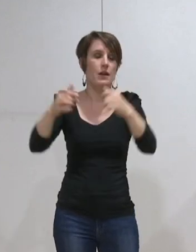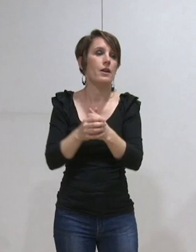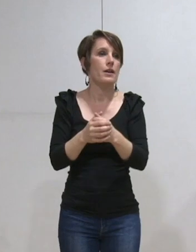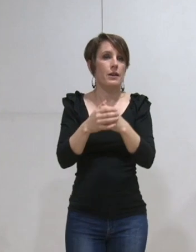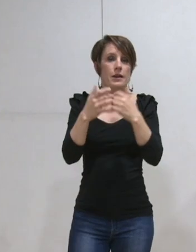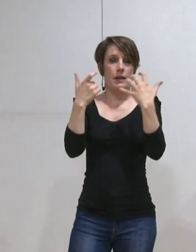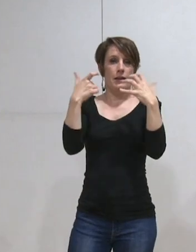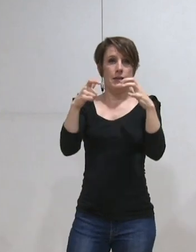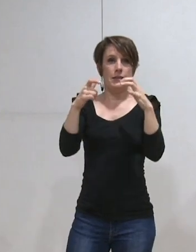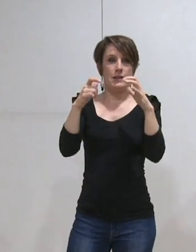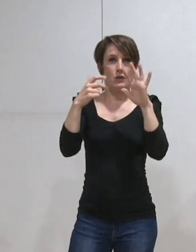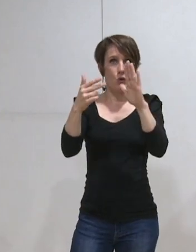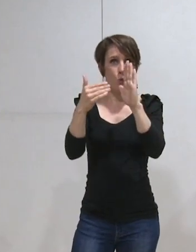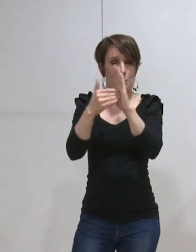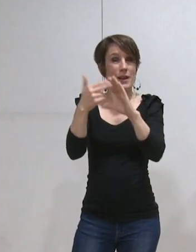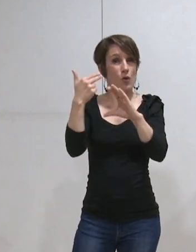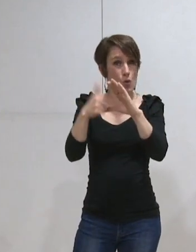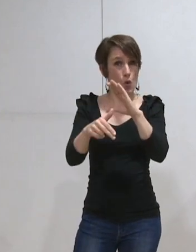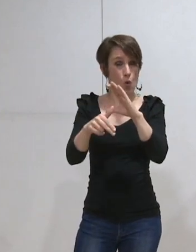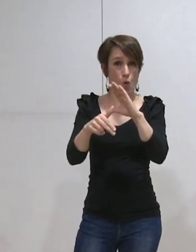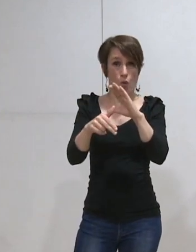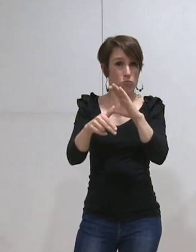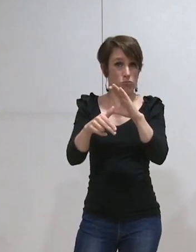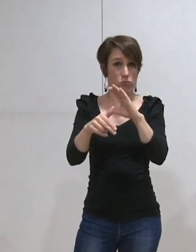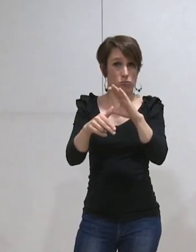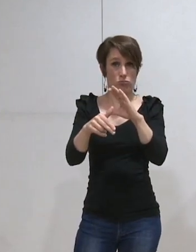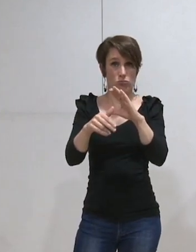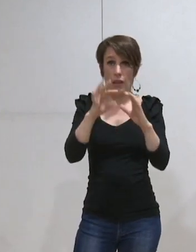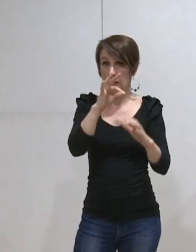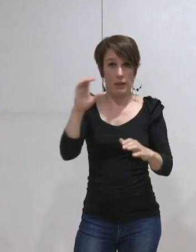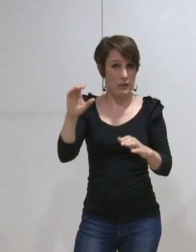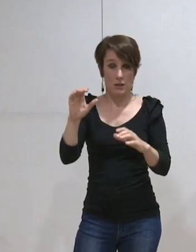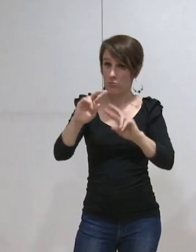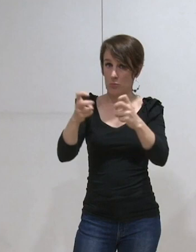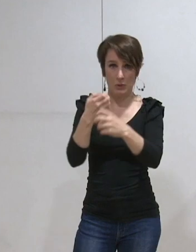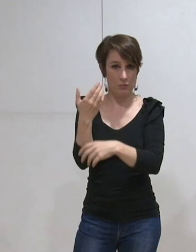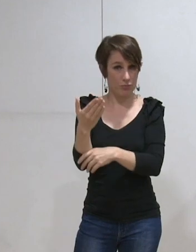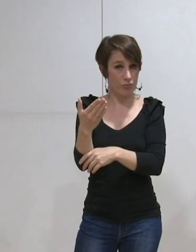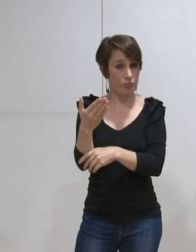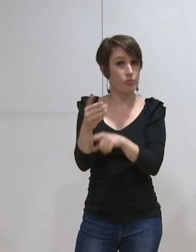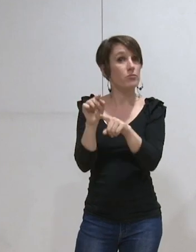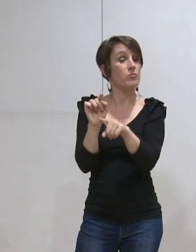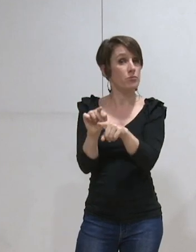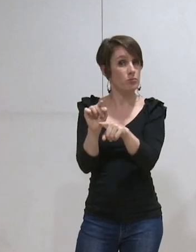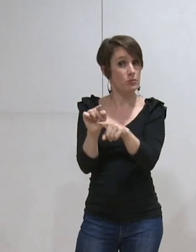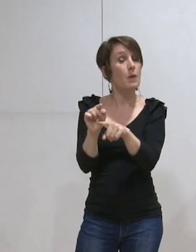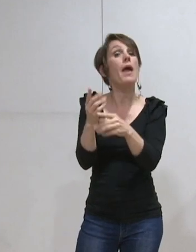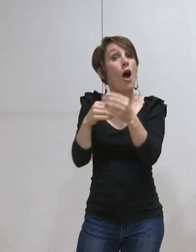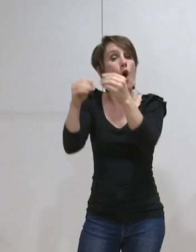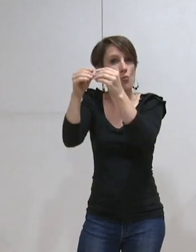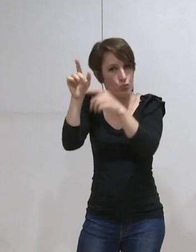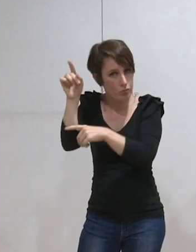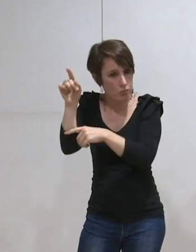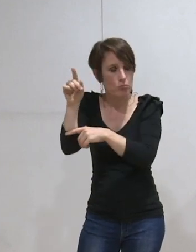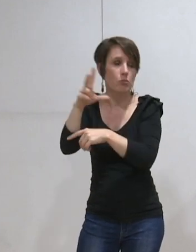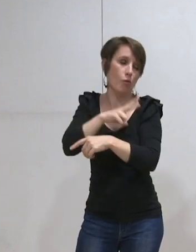708000 toute taxe toute dépense confondu et cela hors cofinancement qui ont été sollicités auprès des partenaires